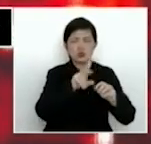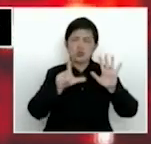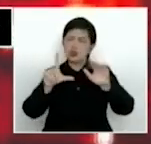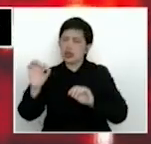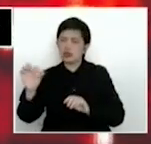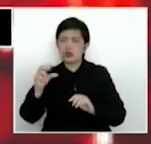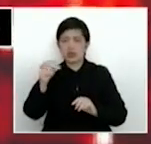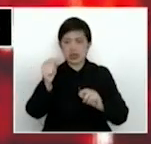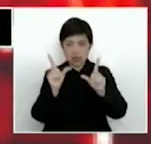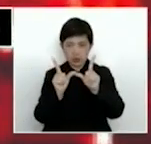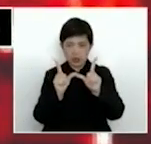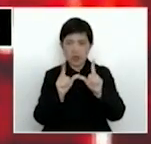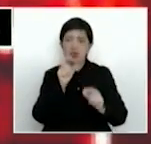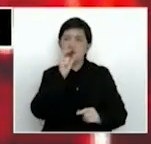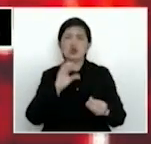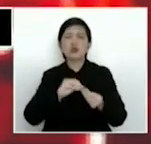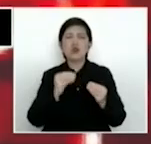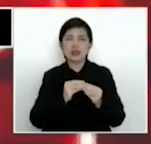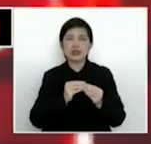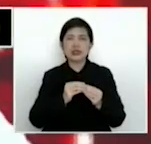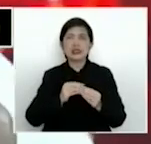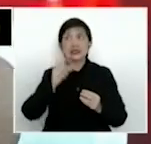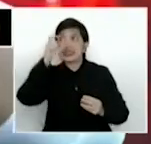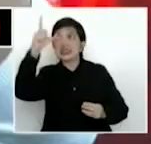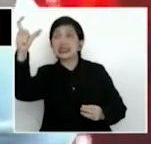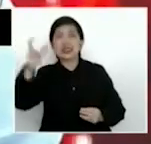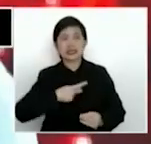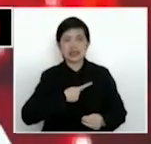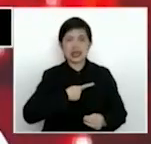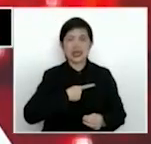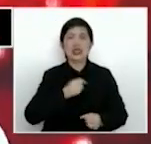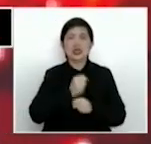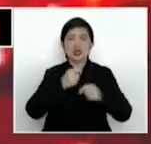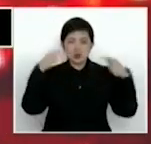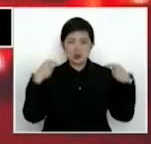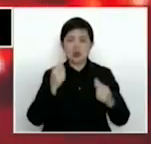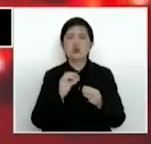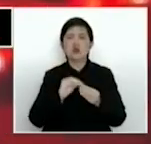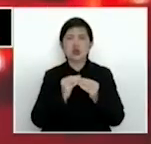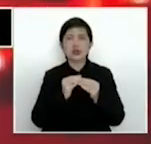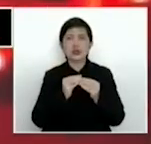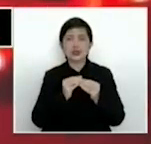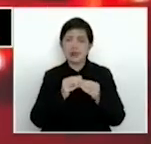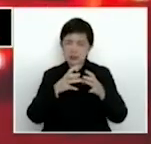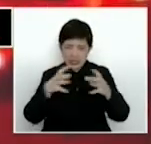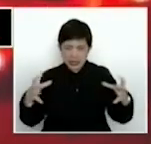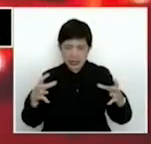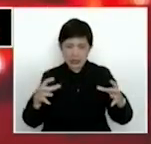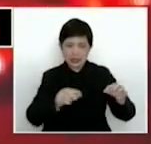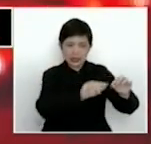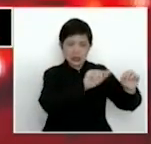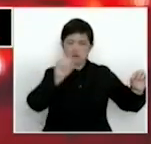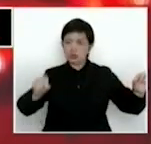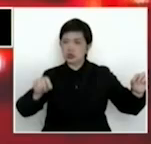Lurah untuk mendesain masa depannya sendiri Gubernur bisa ngurus yang besar-besar di level ujung bisa